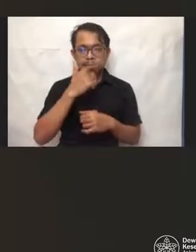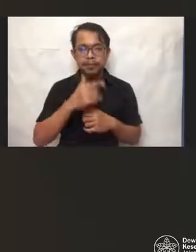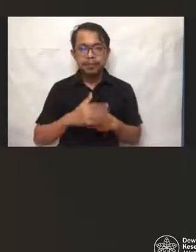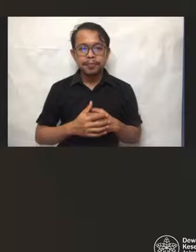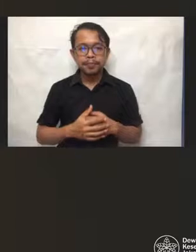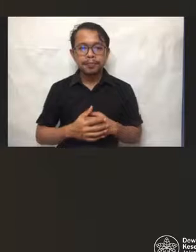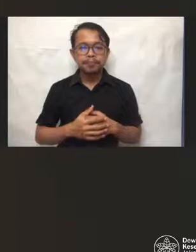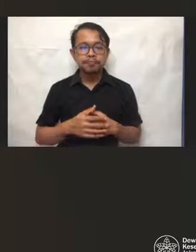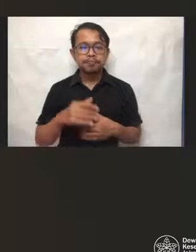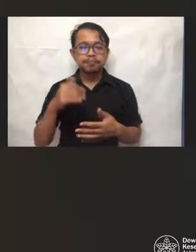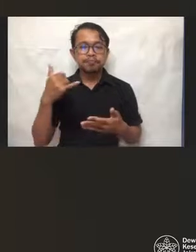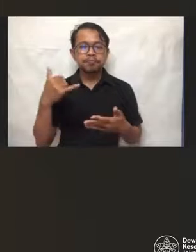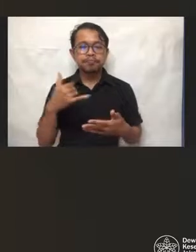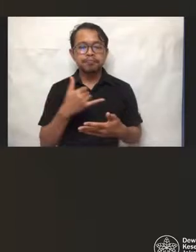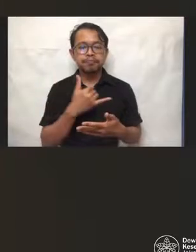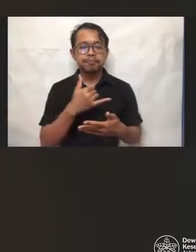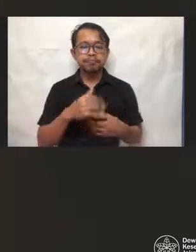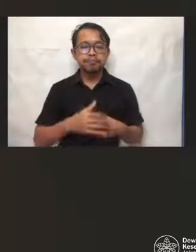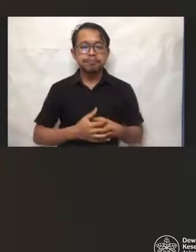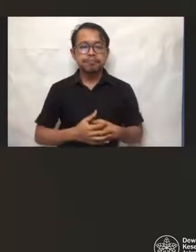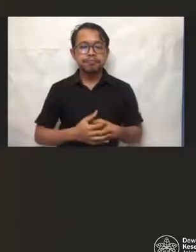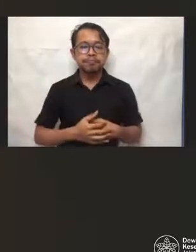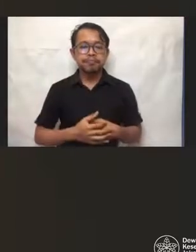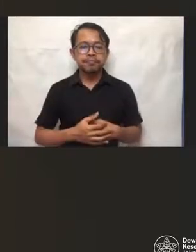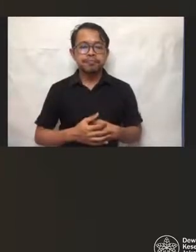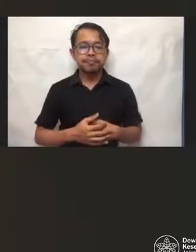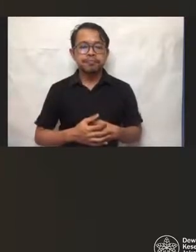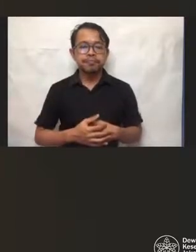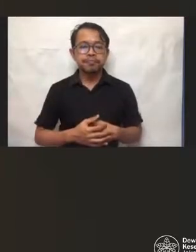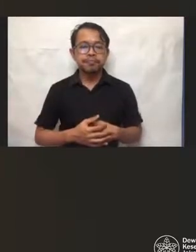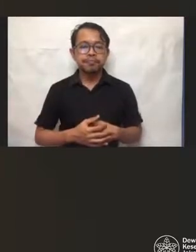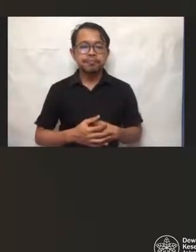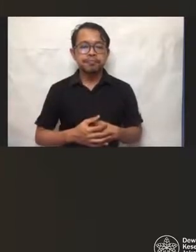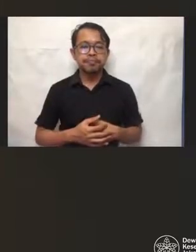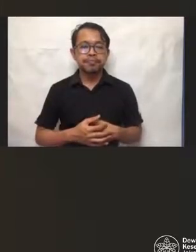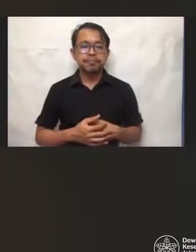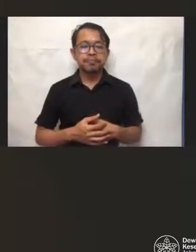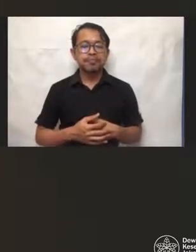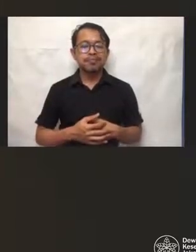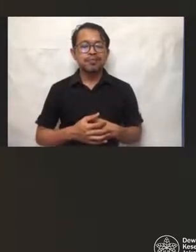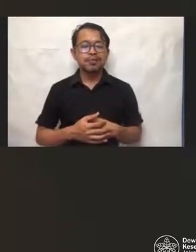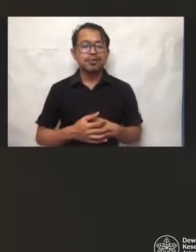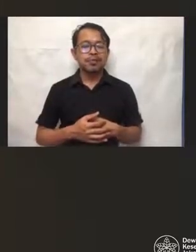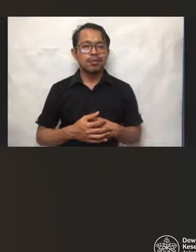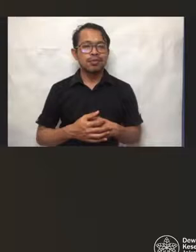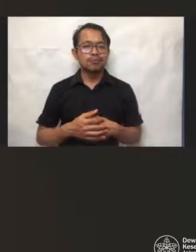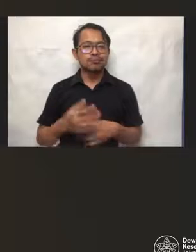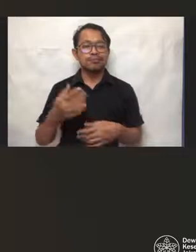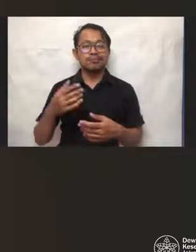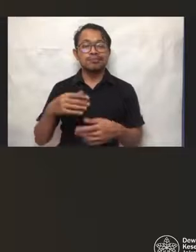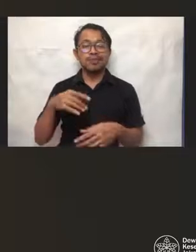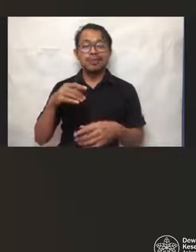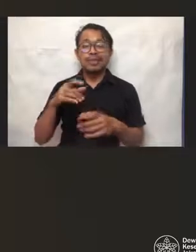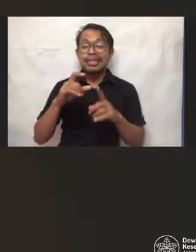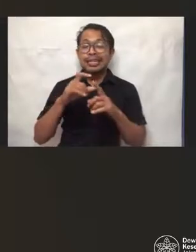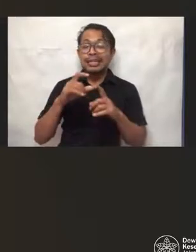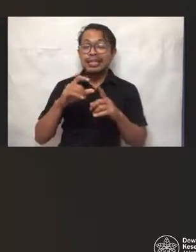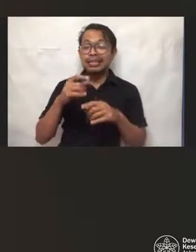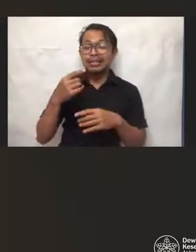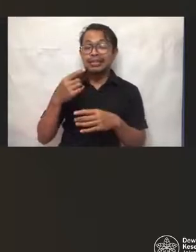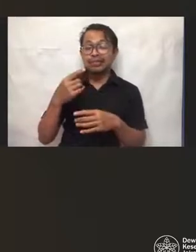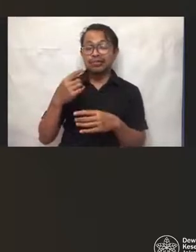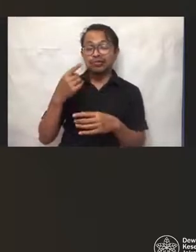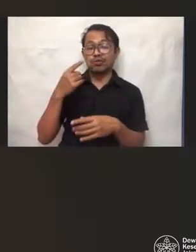wa tawasaw bilhaqi, wa tawasaw bisabr. Demi waktu, sesungguhnya